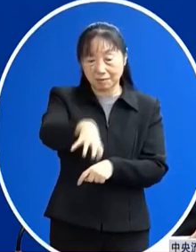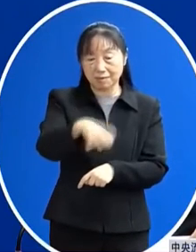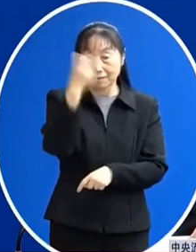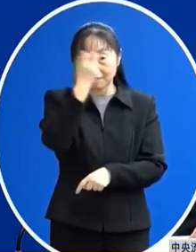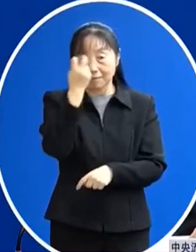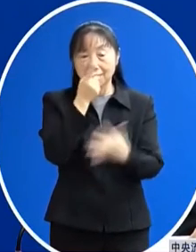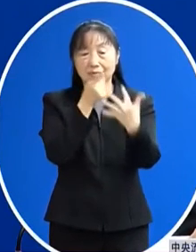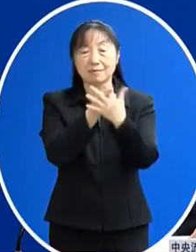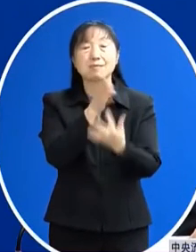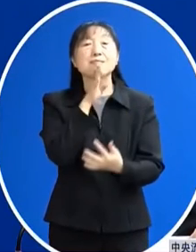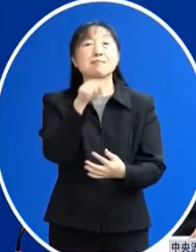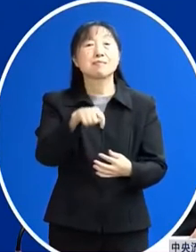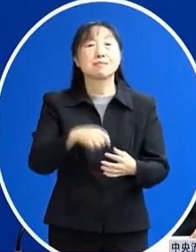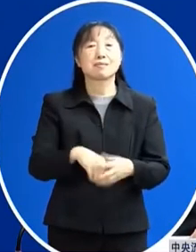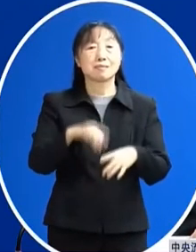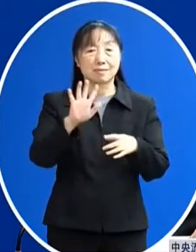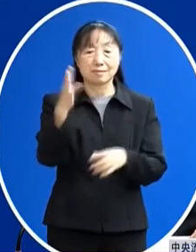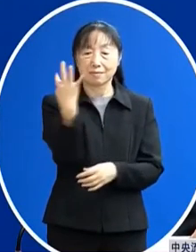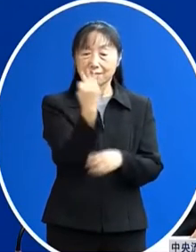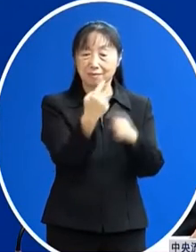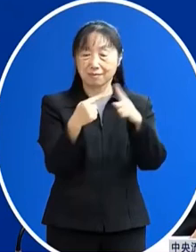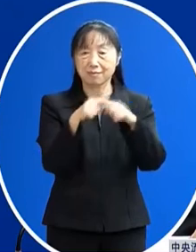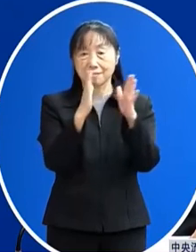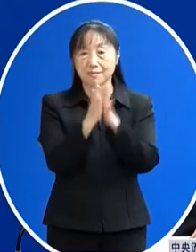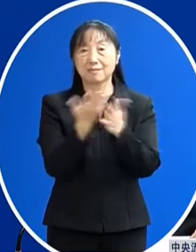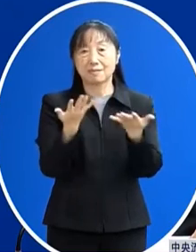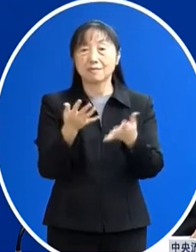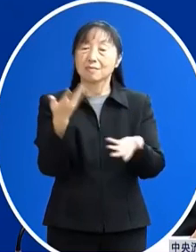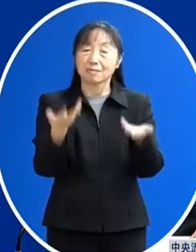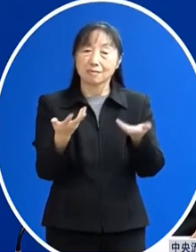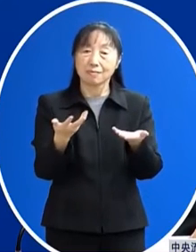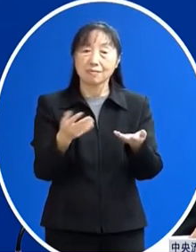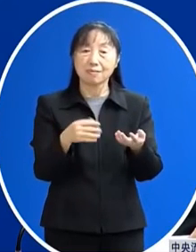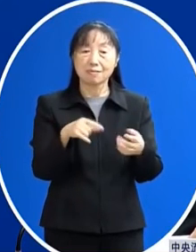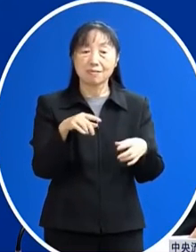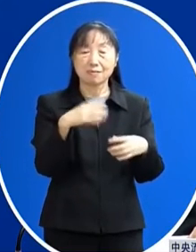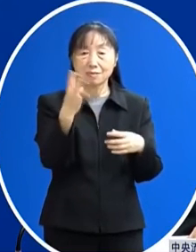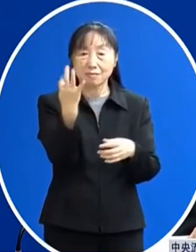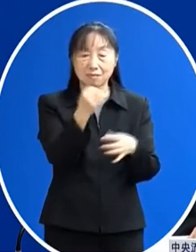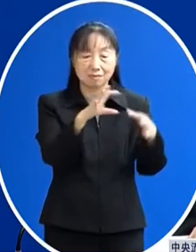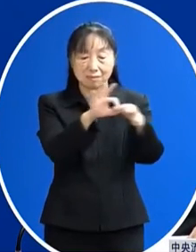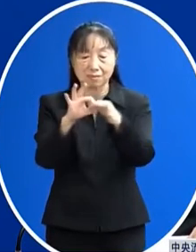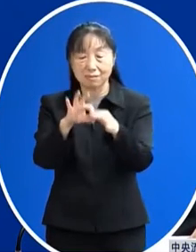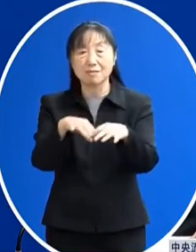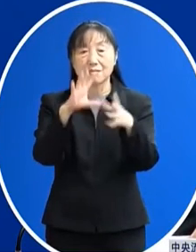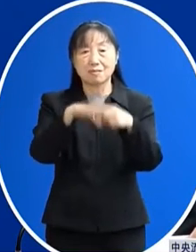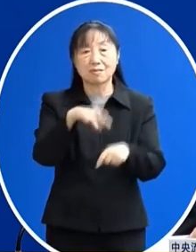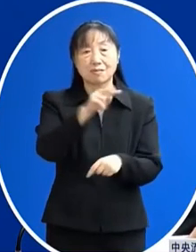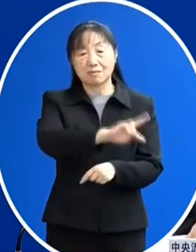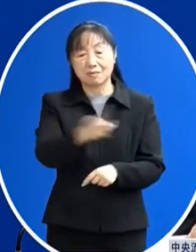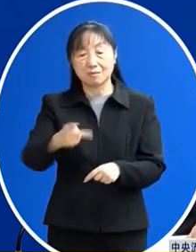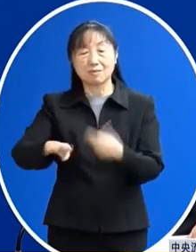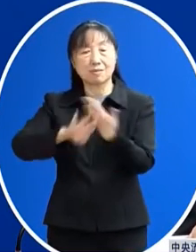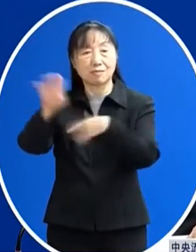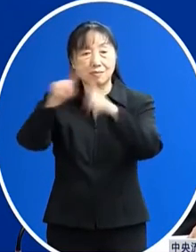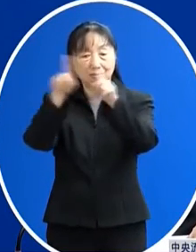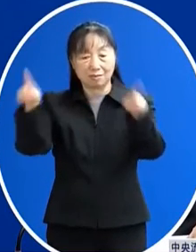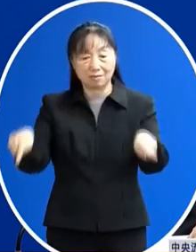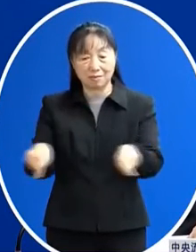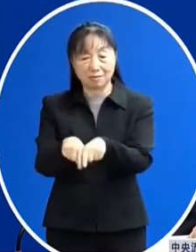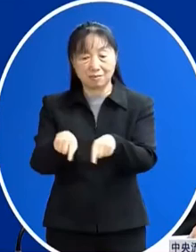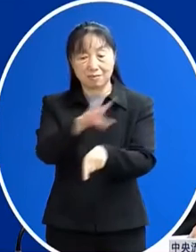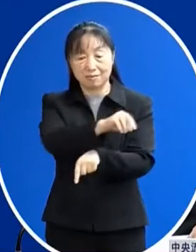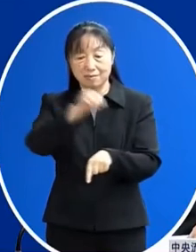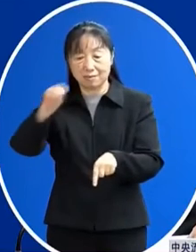确诊的。所以目前有几案都有一些疫调初步的关联性，我们把它改列到另外一张关联图上。昨天还有